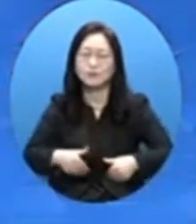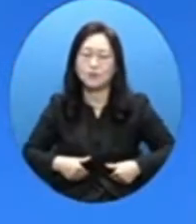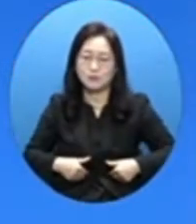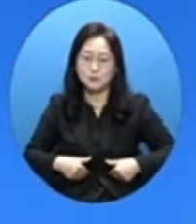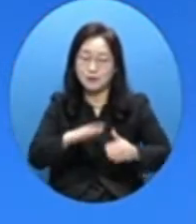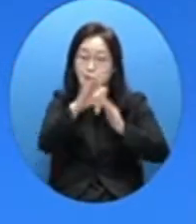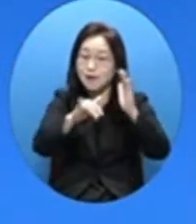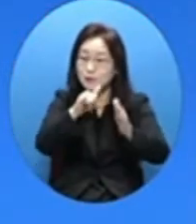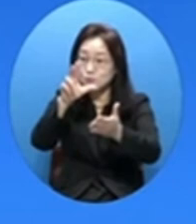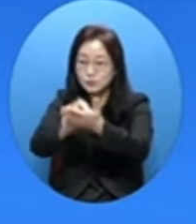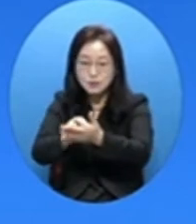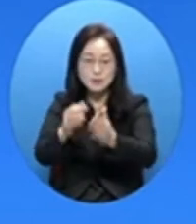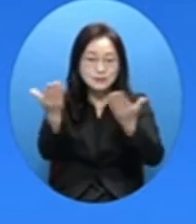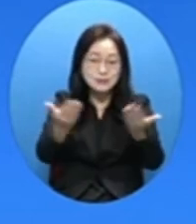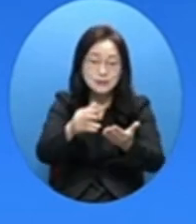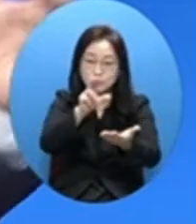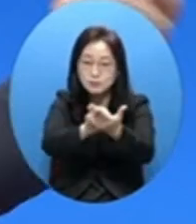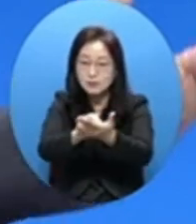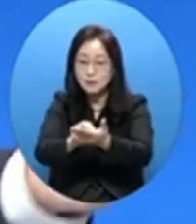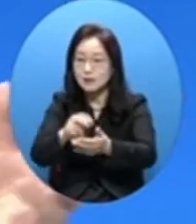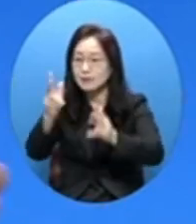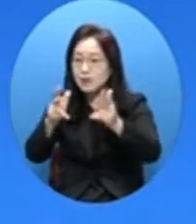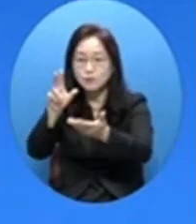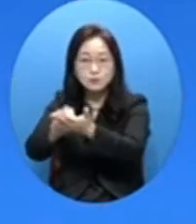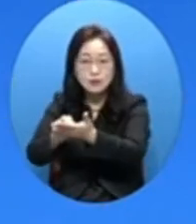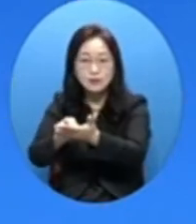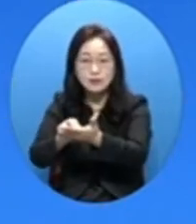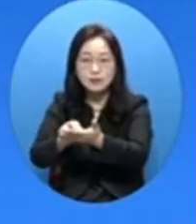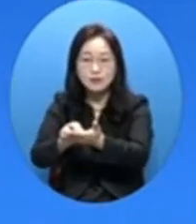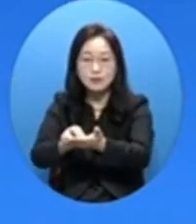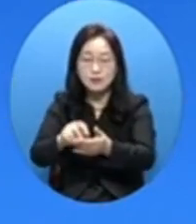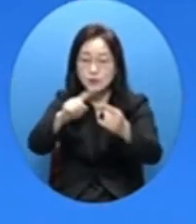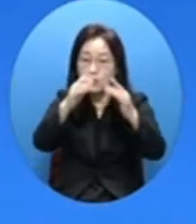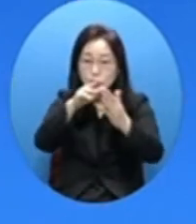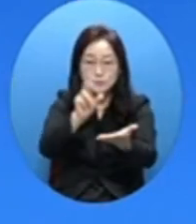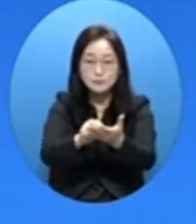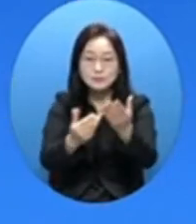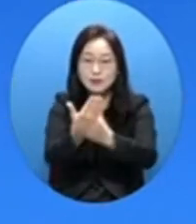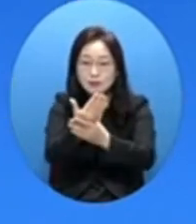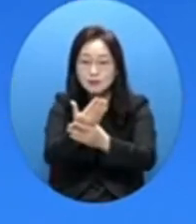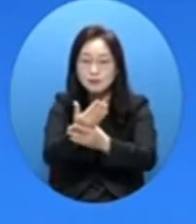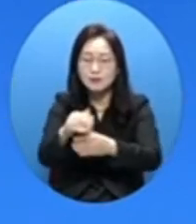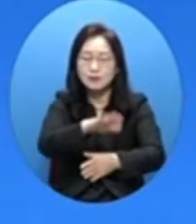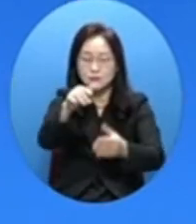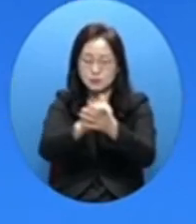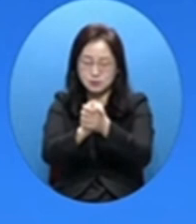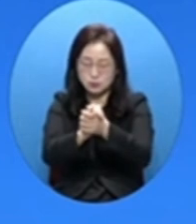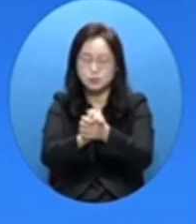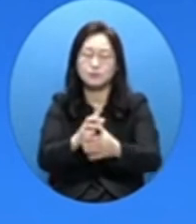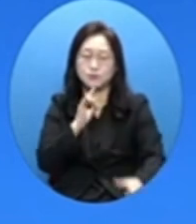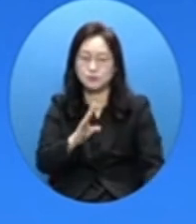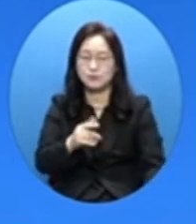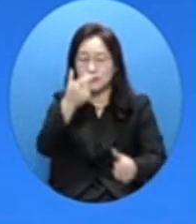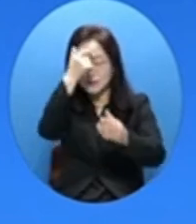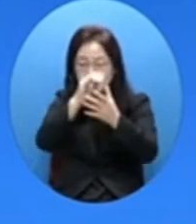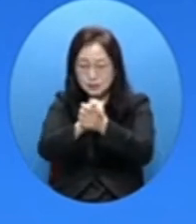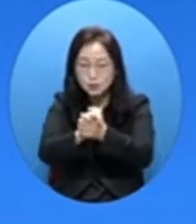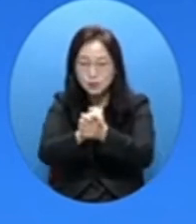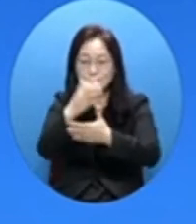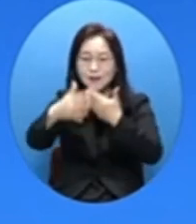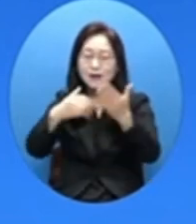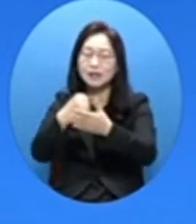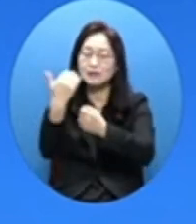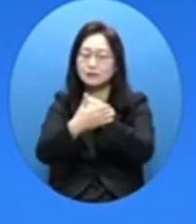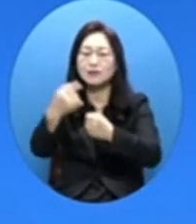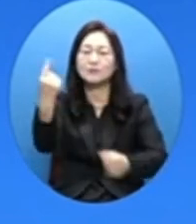가정에 문제가 생겼을 때, 직장에 문제가 생겼을 때, 사회에 문제가 생겼을 때, 교회에 문제가 생길 때 우리는 엎드려 기도해야 됩니다. 기도할 때 하나님의 은혜가 임하게